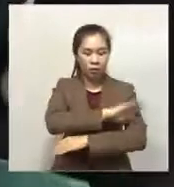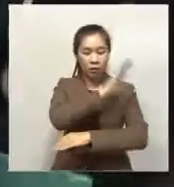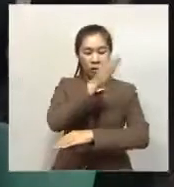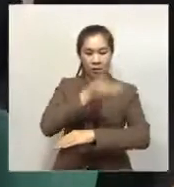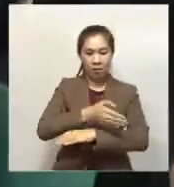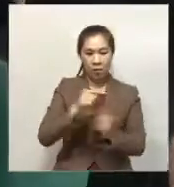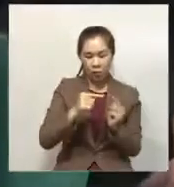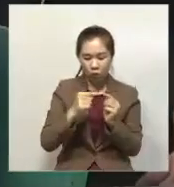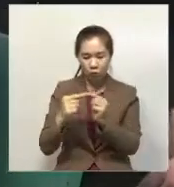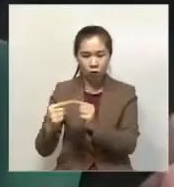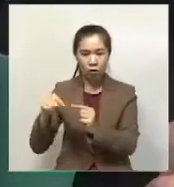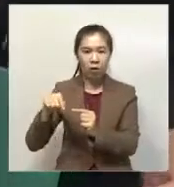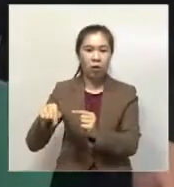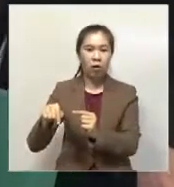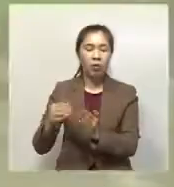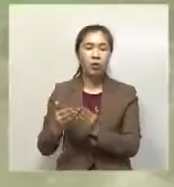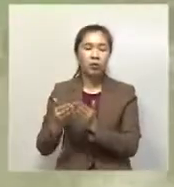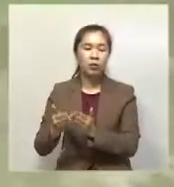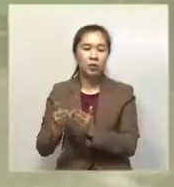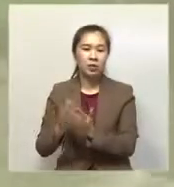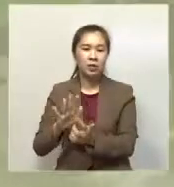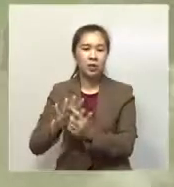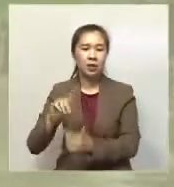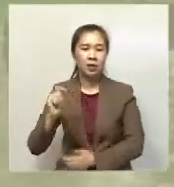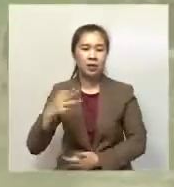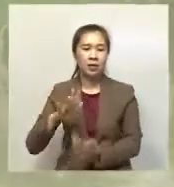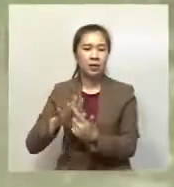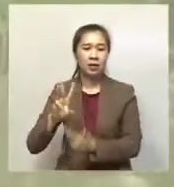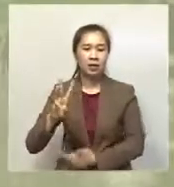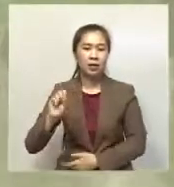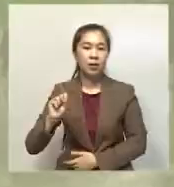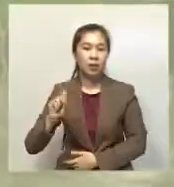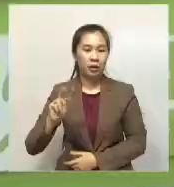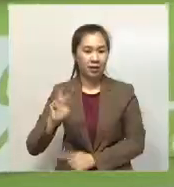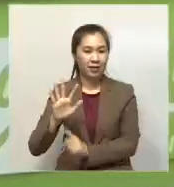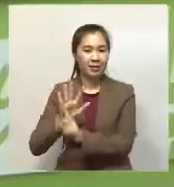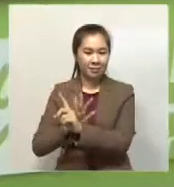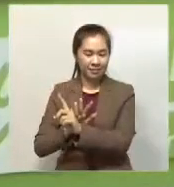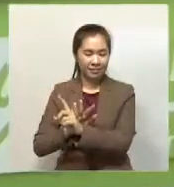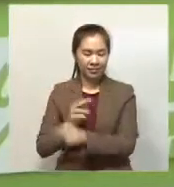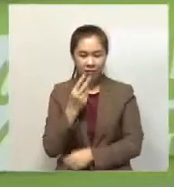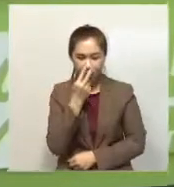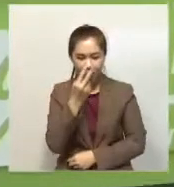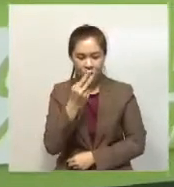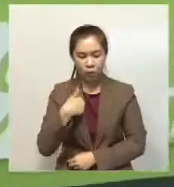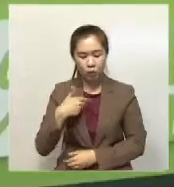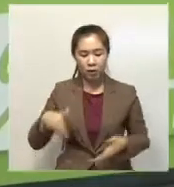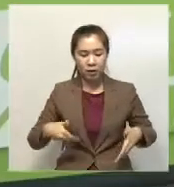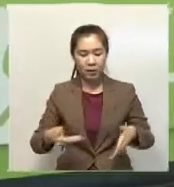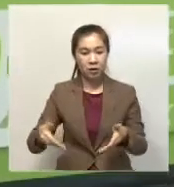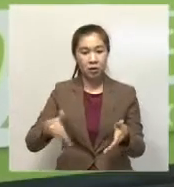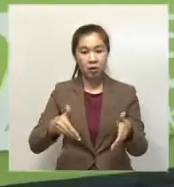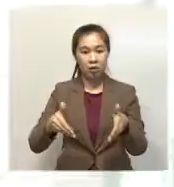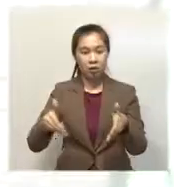ทางต่อมายังท่าเรือเทเวศตรวจโครงการพัฒนาจุดเชื่อมต่อการ เดินทางจากคลองพดุงกรุงเกษม